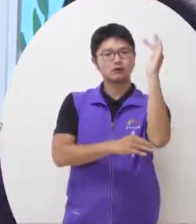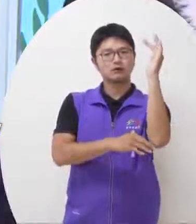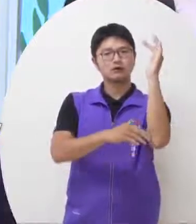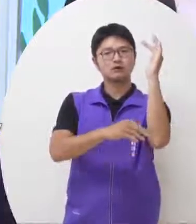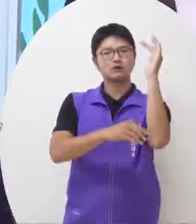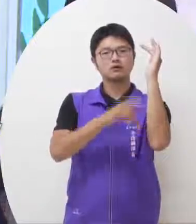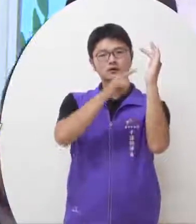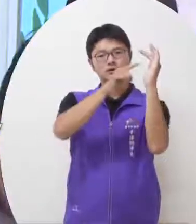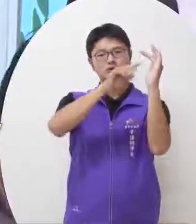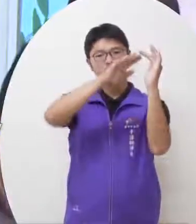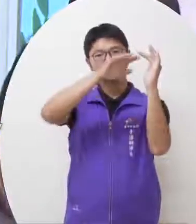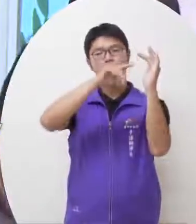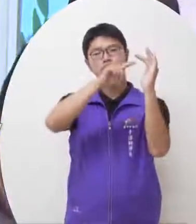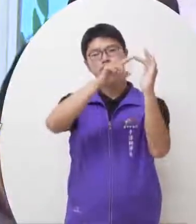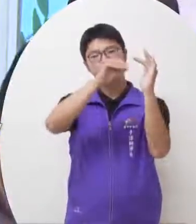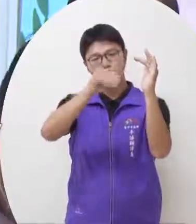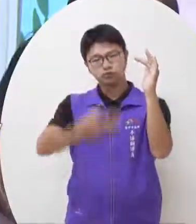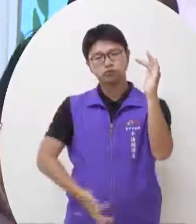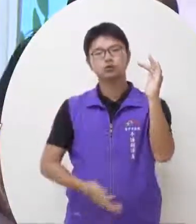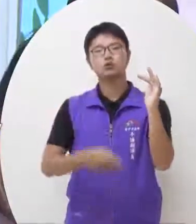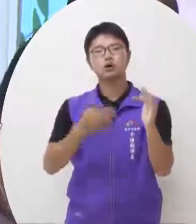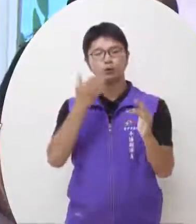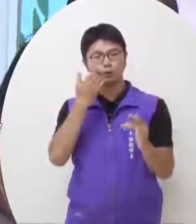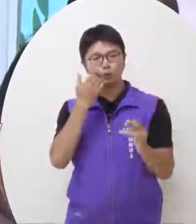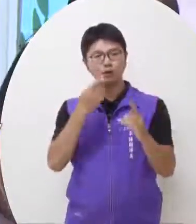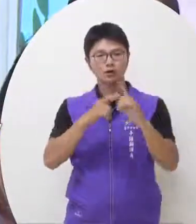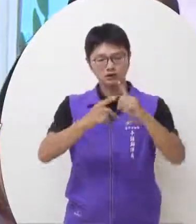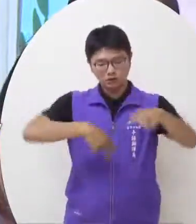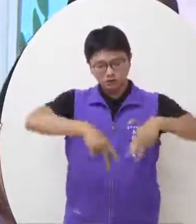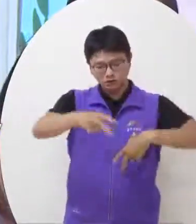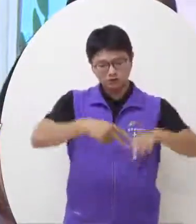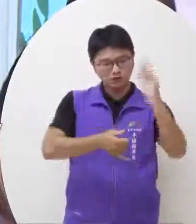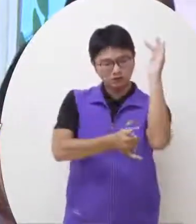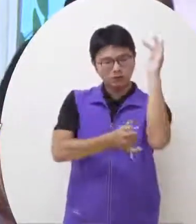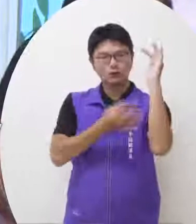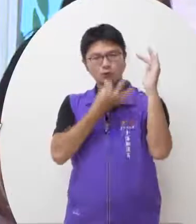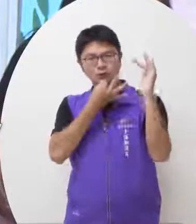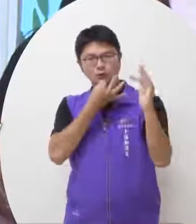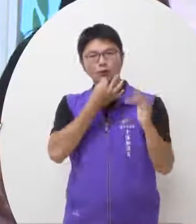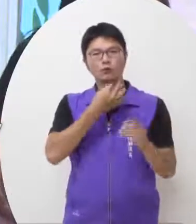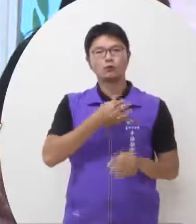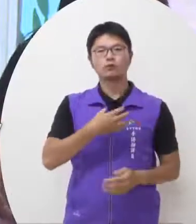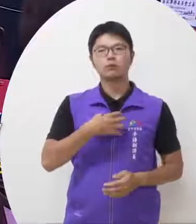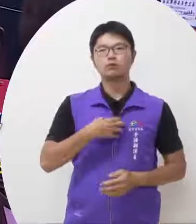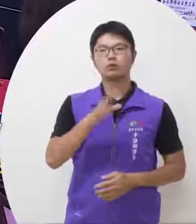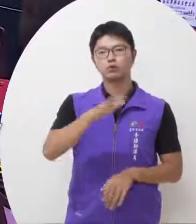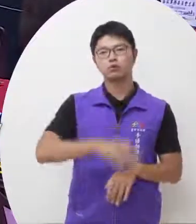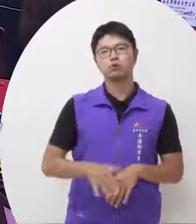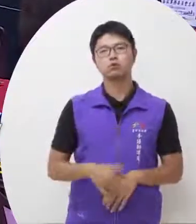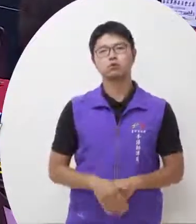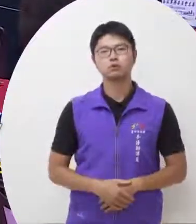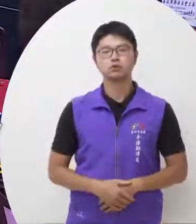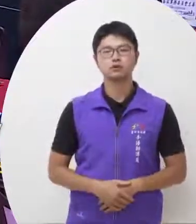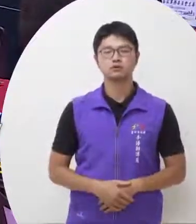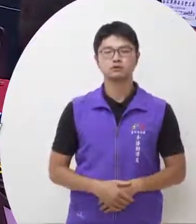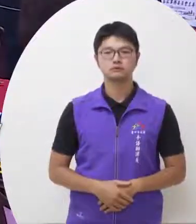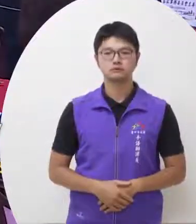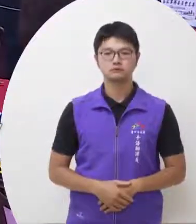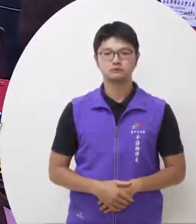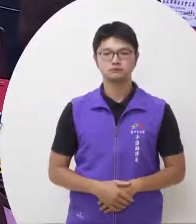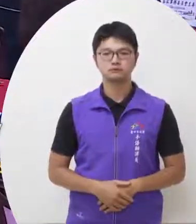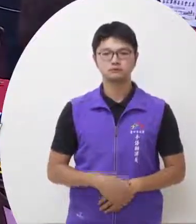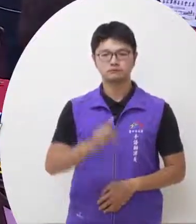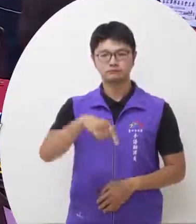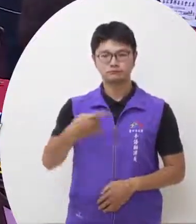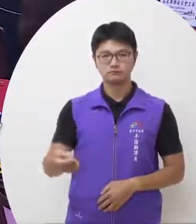光罩，还有行人那个坐在那边会受伤，这样。好，感谢市府团队。 好，谢谢桂玉里长。接下来是文林里长